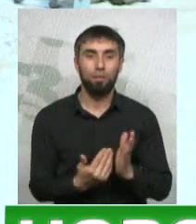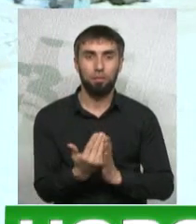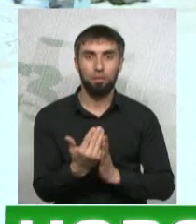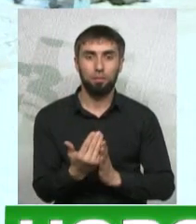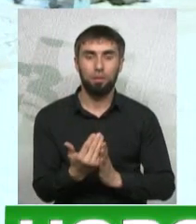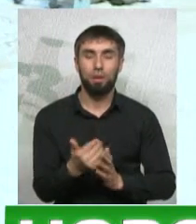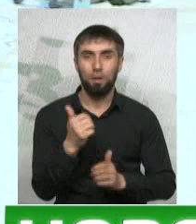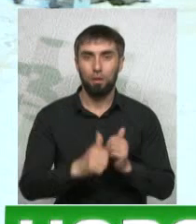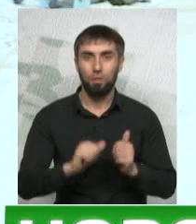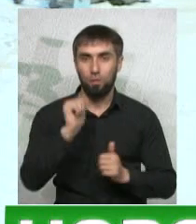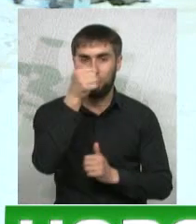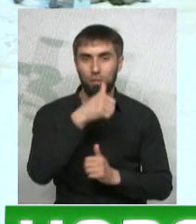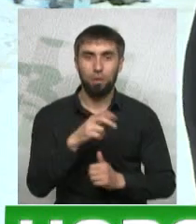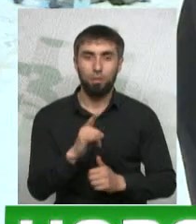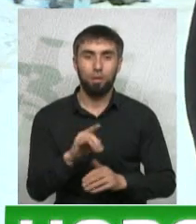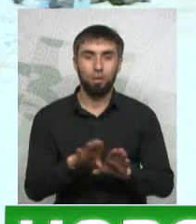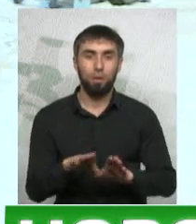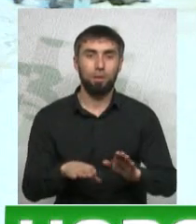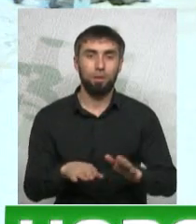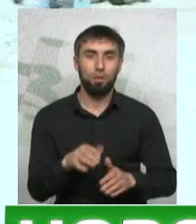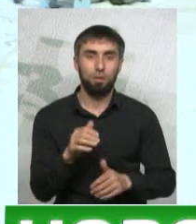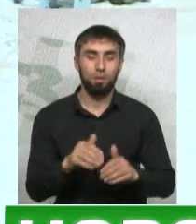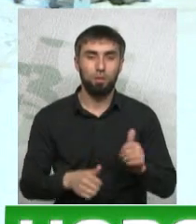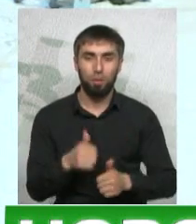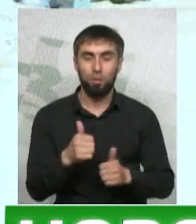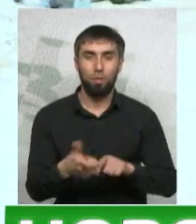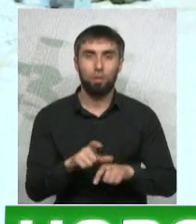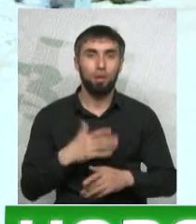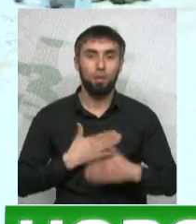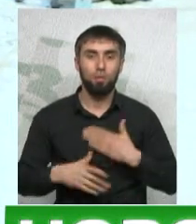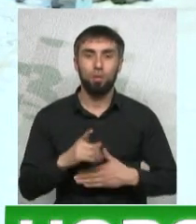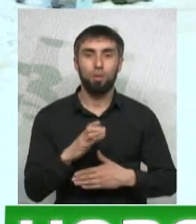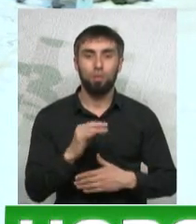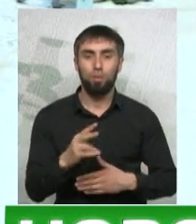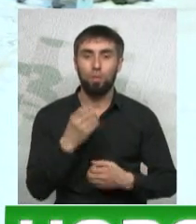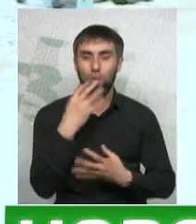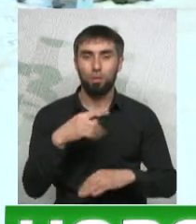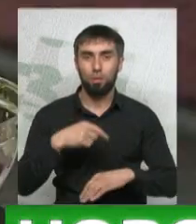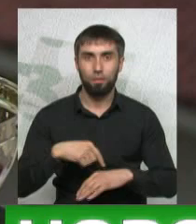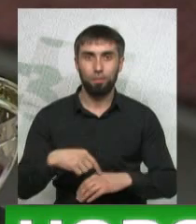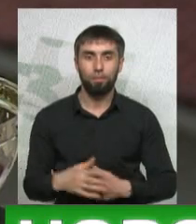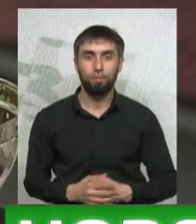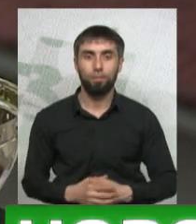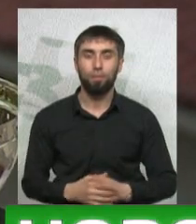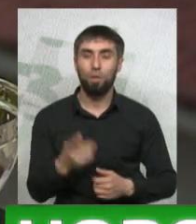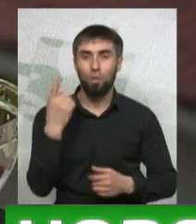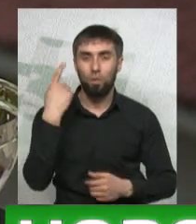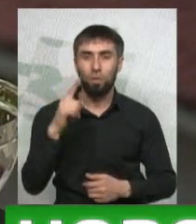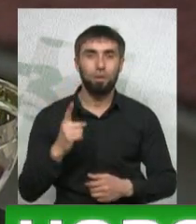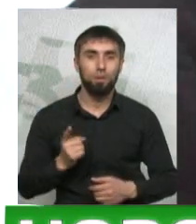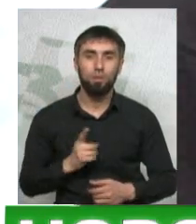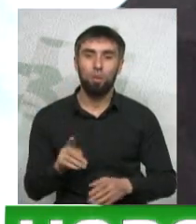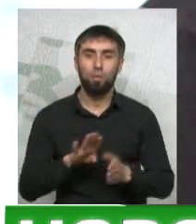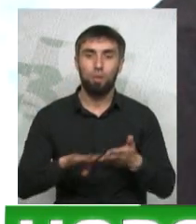каждый год бы чаще такие соревнования очень радуют что склон в хорошем состоянии организаторы